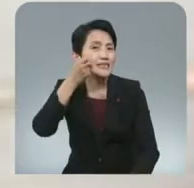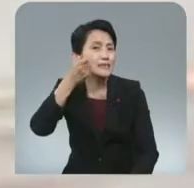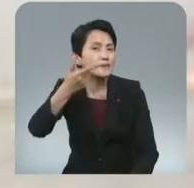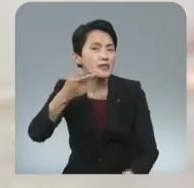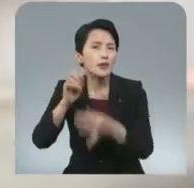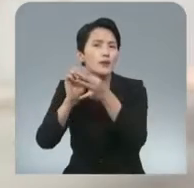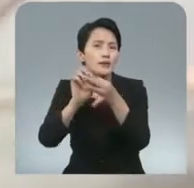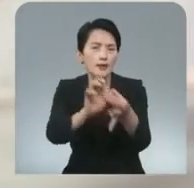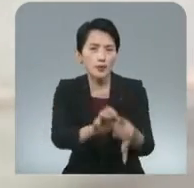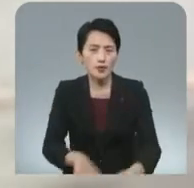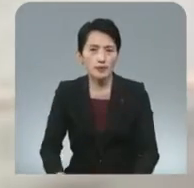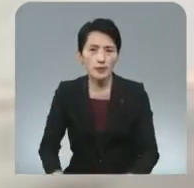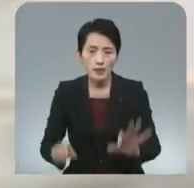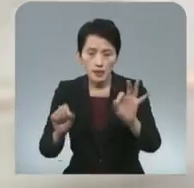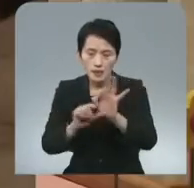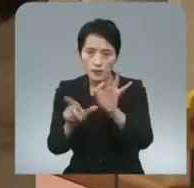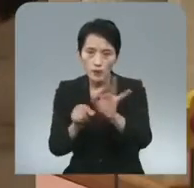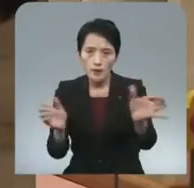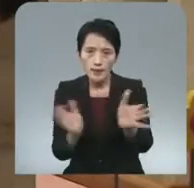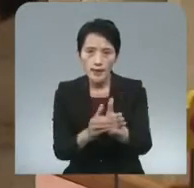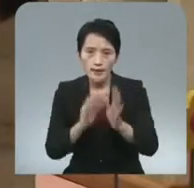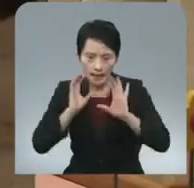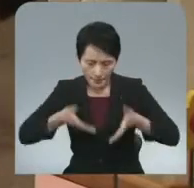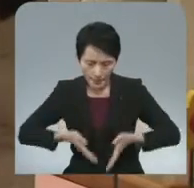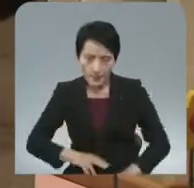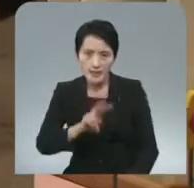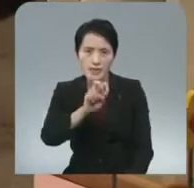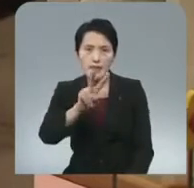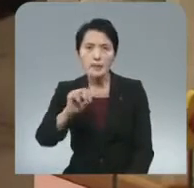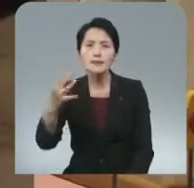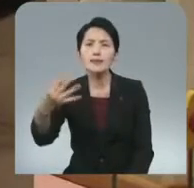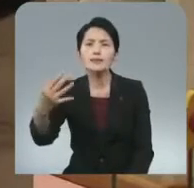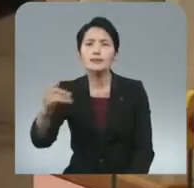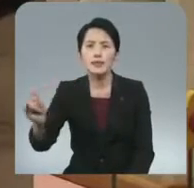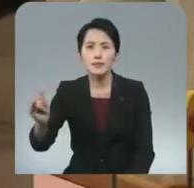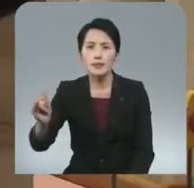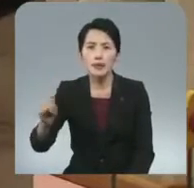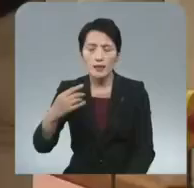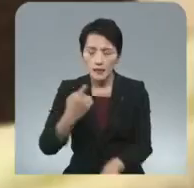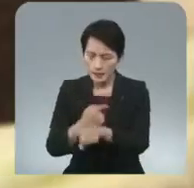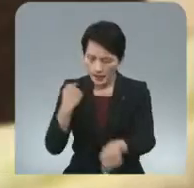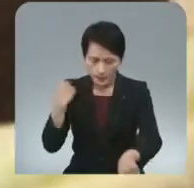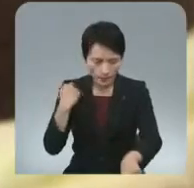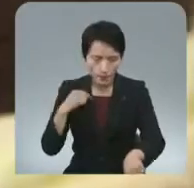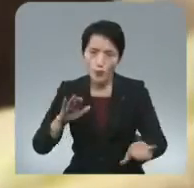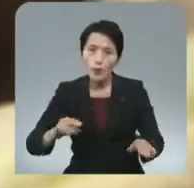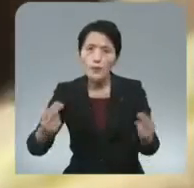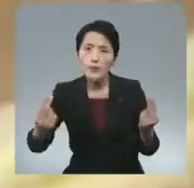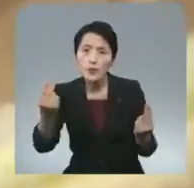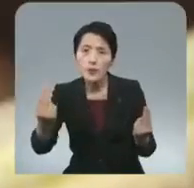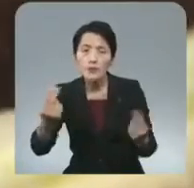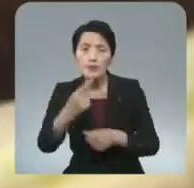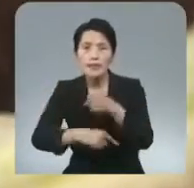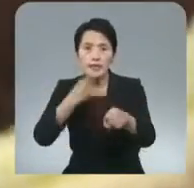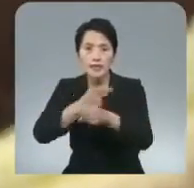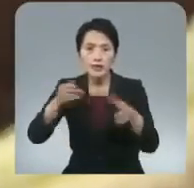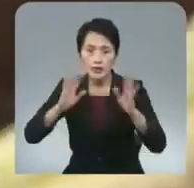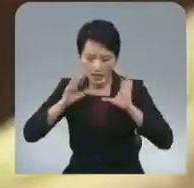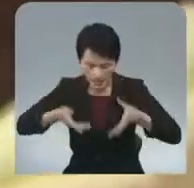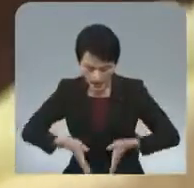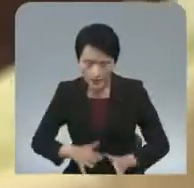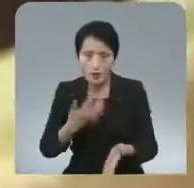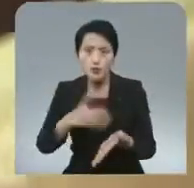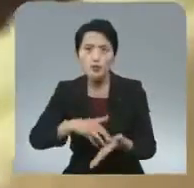十月并无申报离婚的天数减少等其他原因，因此离婚人数仍较往年出现大幅减